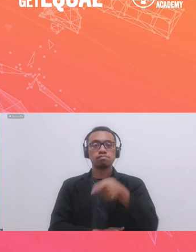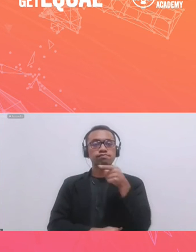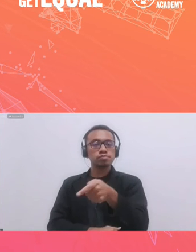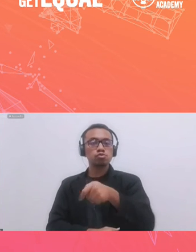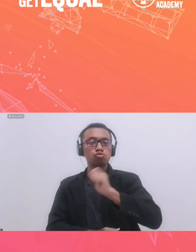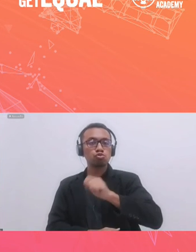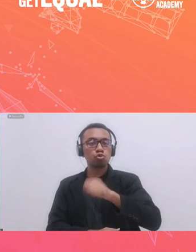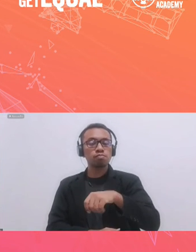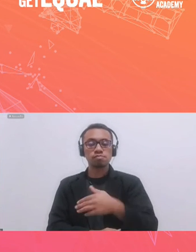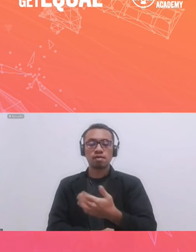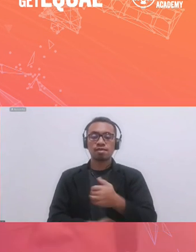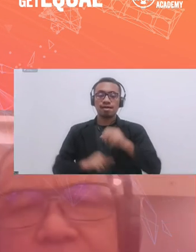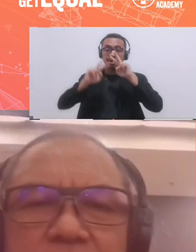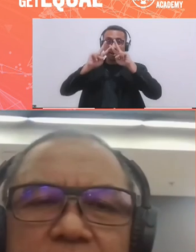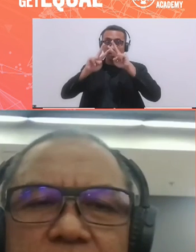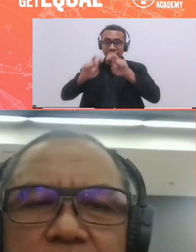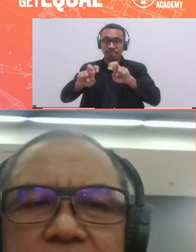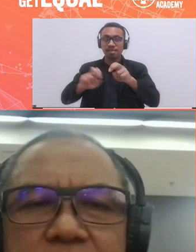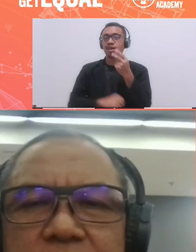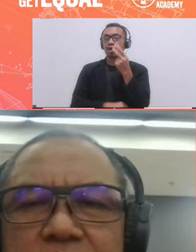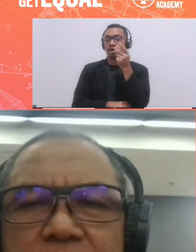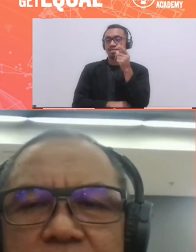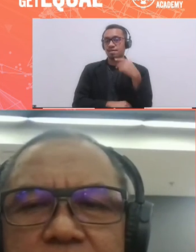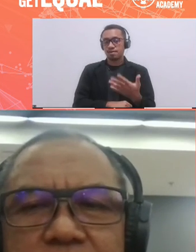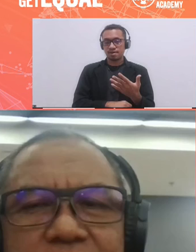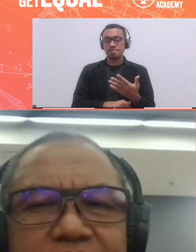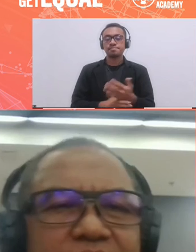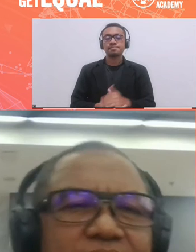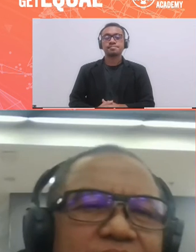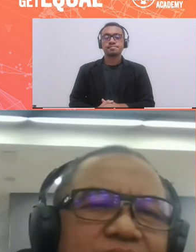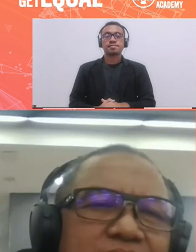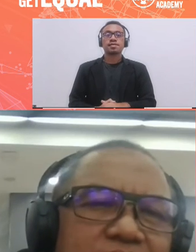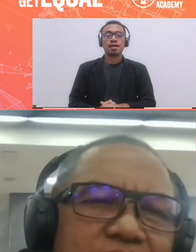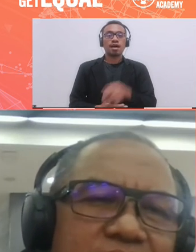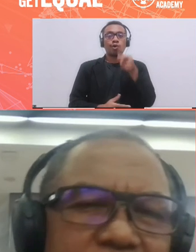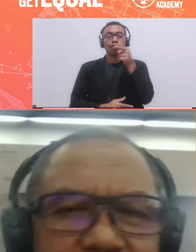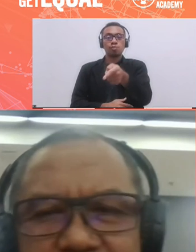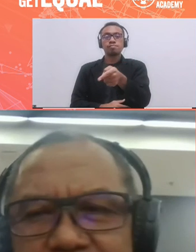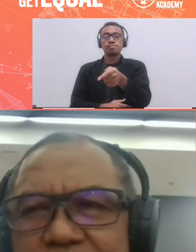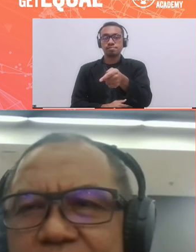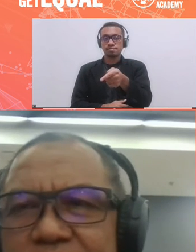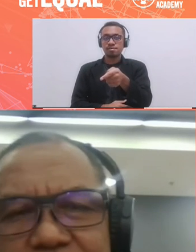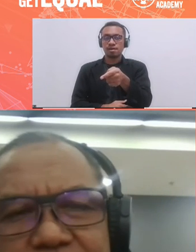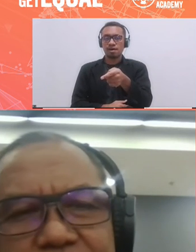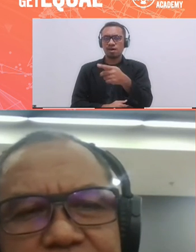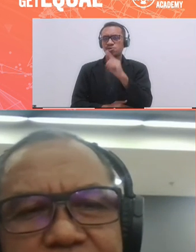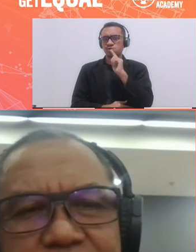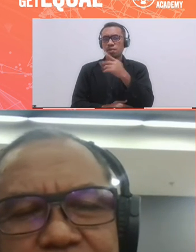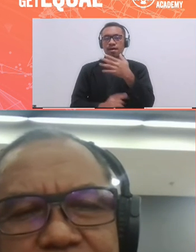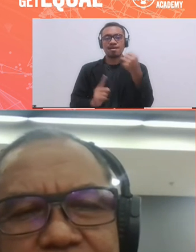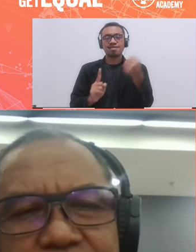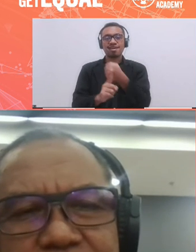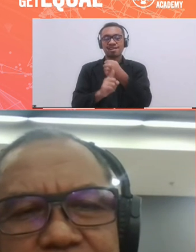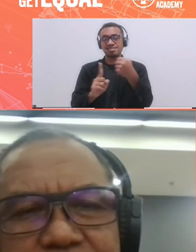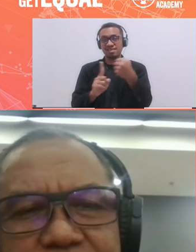salah satu dari hasil riset kami rekomendasinya adalah bagaimana agar tentunya penegakan hukum begitu ya Pak berkaitan dengan kekerasan yang terjadi